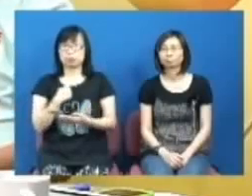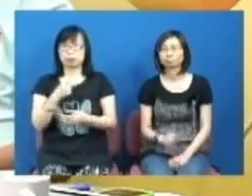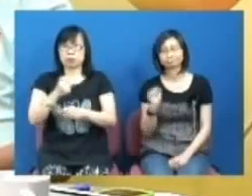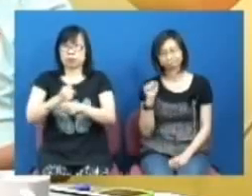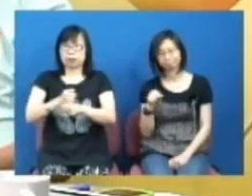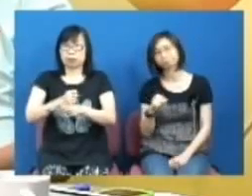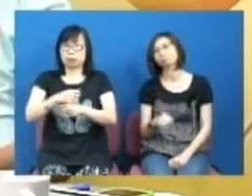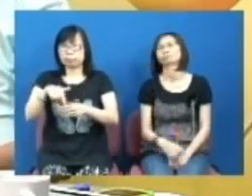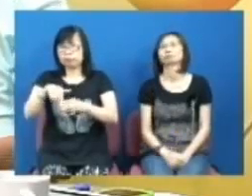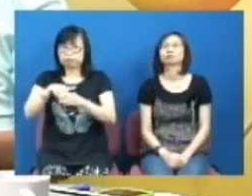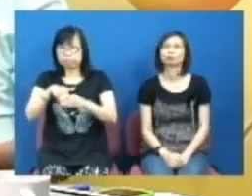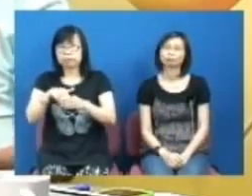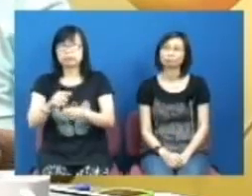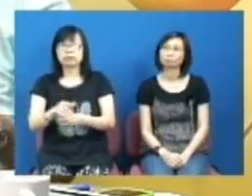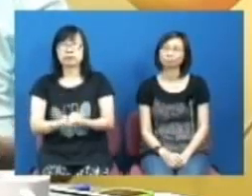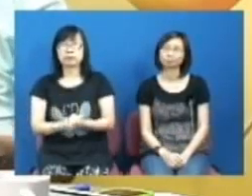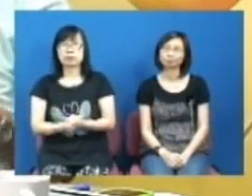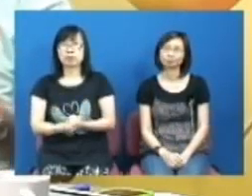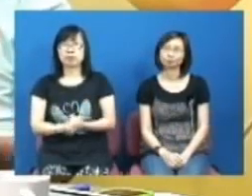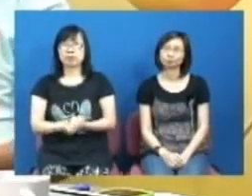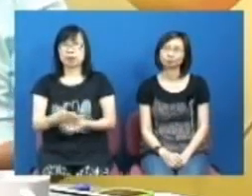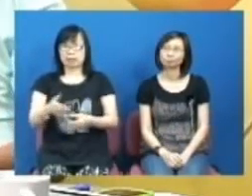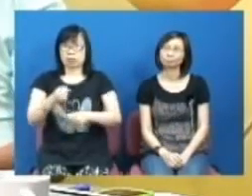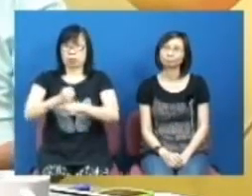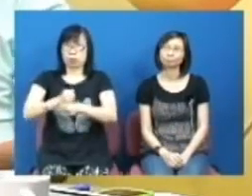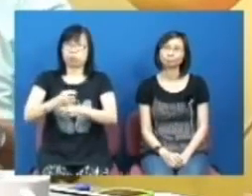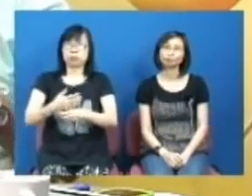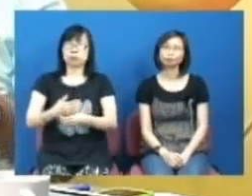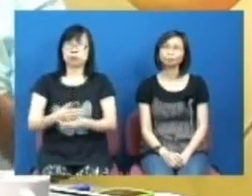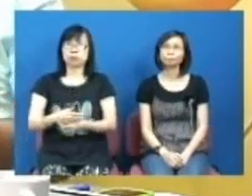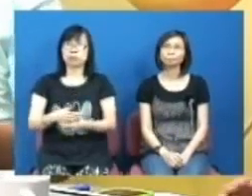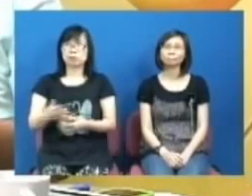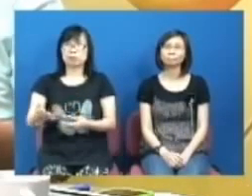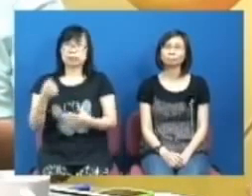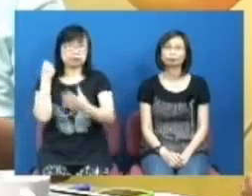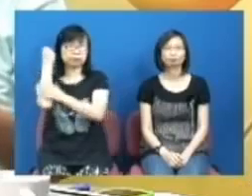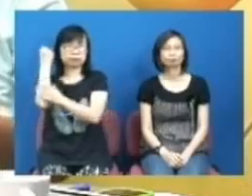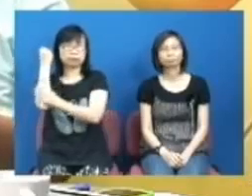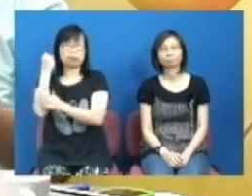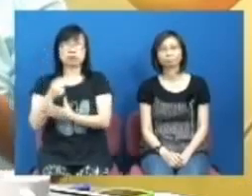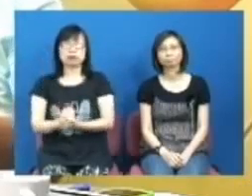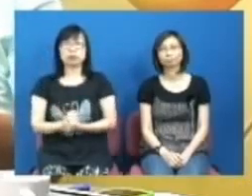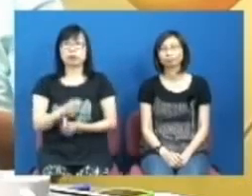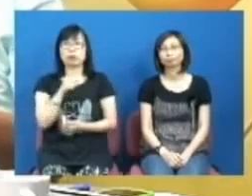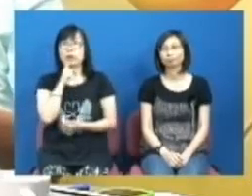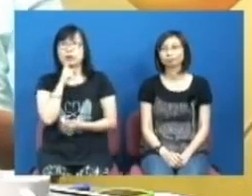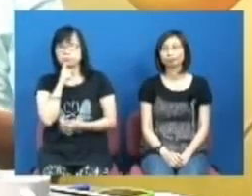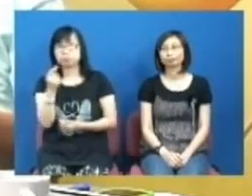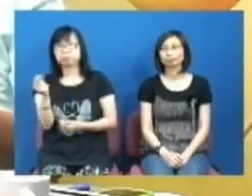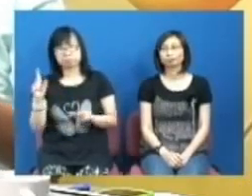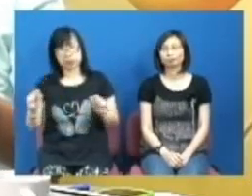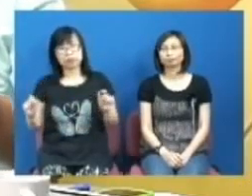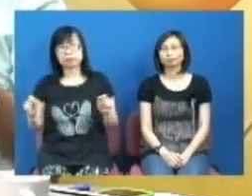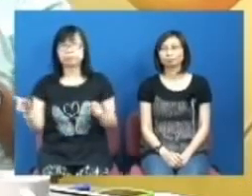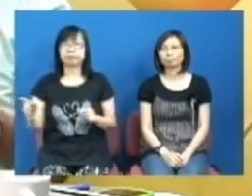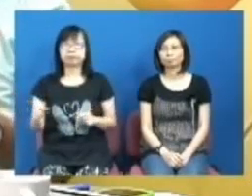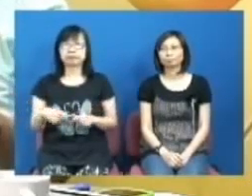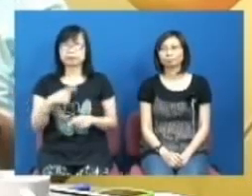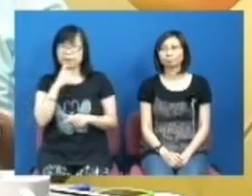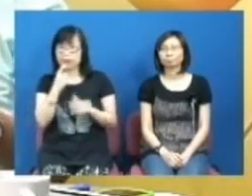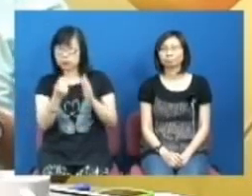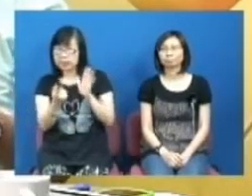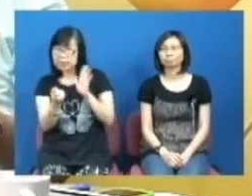到啦。咁你係 wait， 即係你喺度做緊呢樣嘢啊嘛。即係我哋成個抵抗係有意嘅，除咗係話我哋有少少嘅示